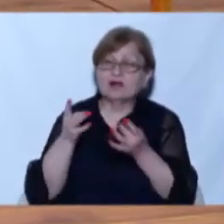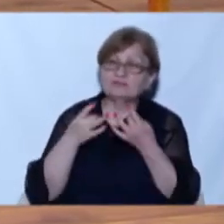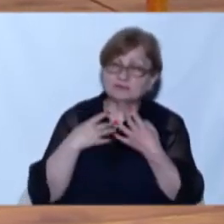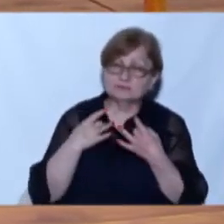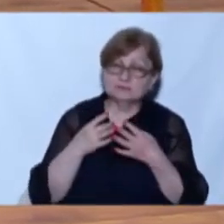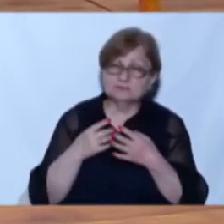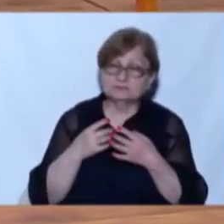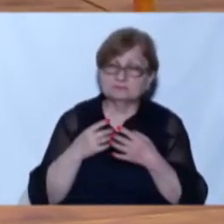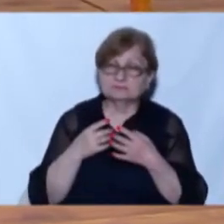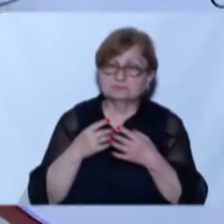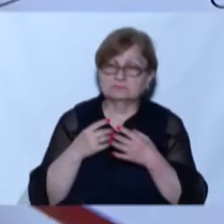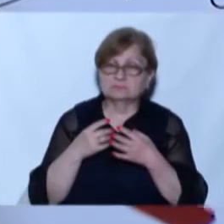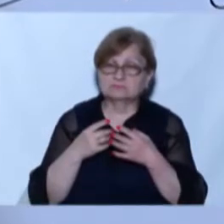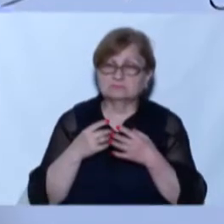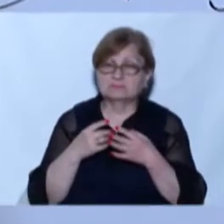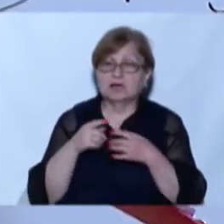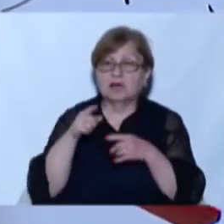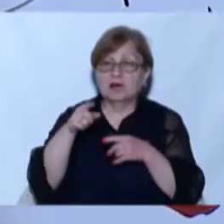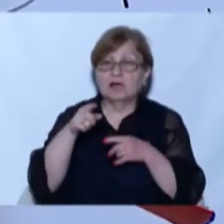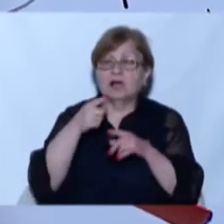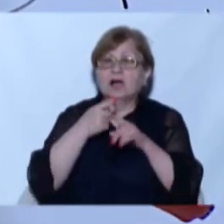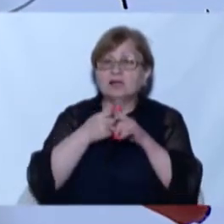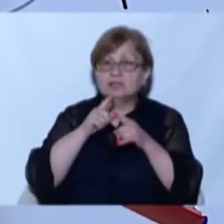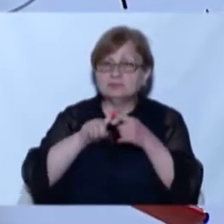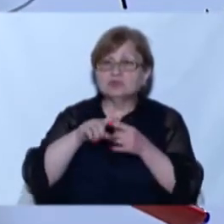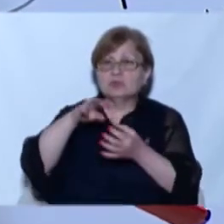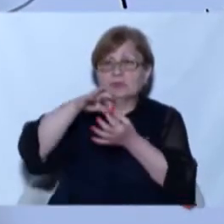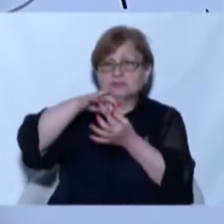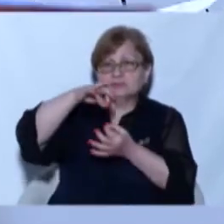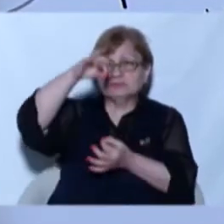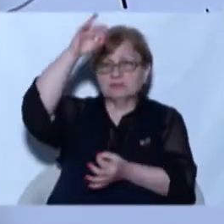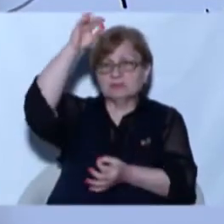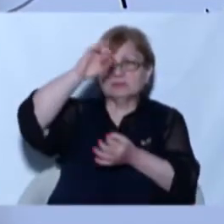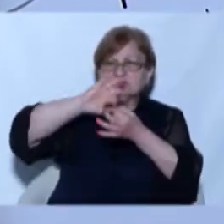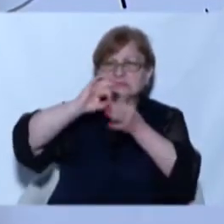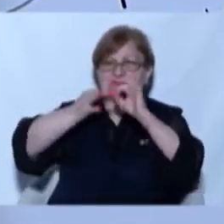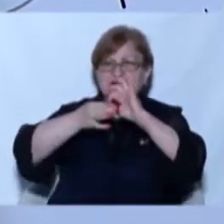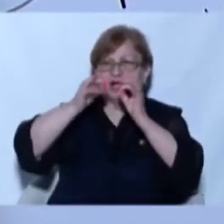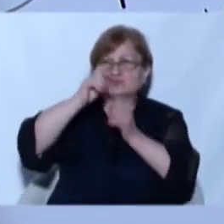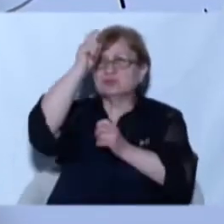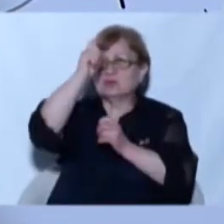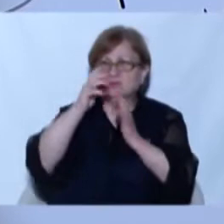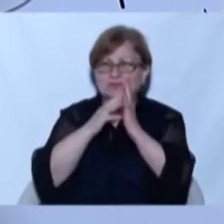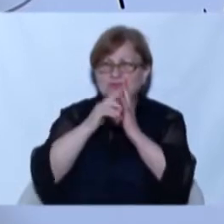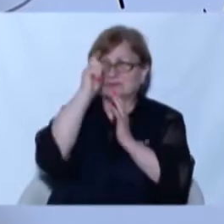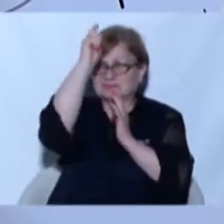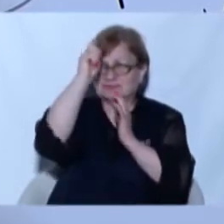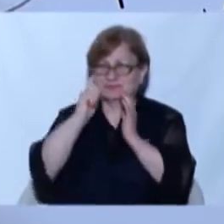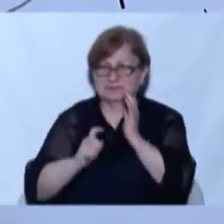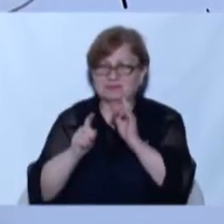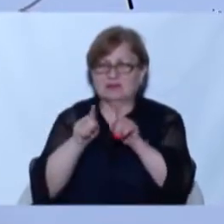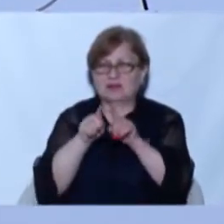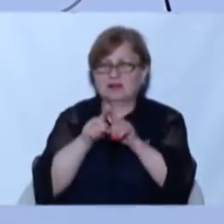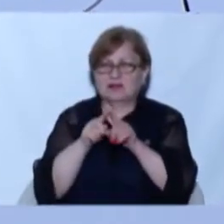გვიხსნის აკი იმიტომაც კიდებენ თავის ხეზე, კერიის თავზე ამ ჩაგრეხილ ჯაჭვს. ეს არის